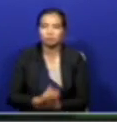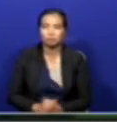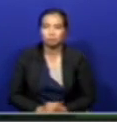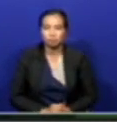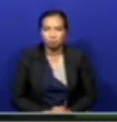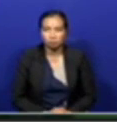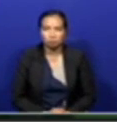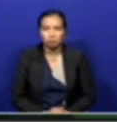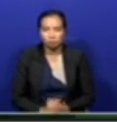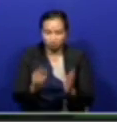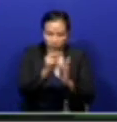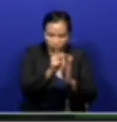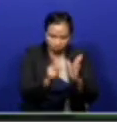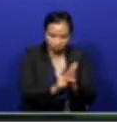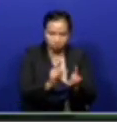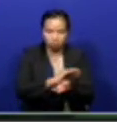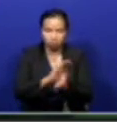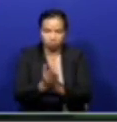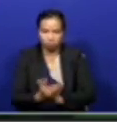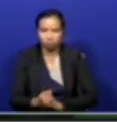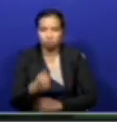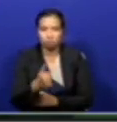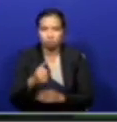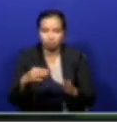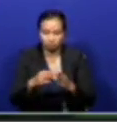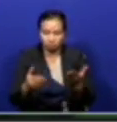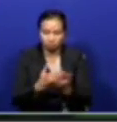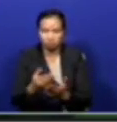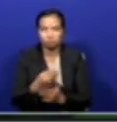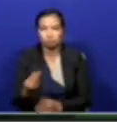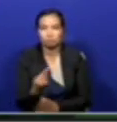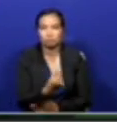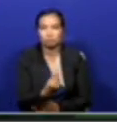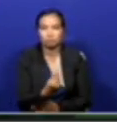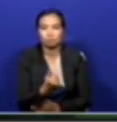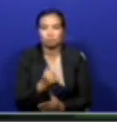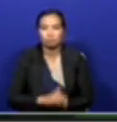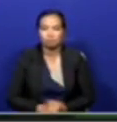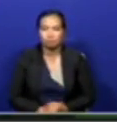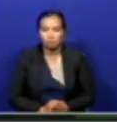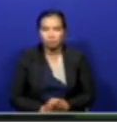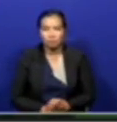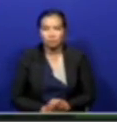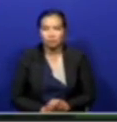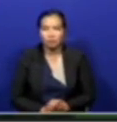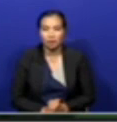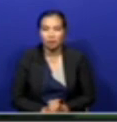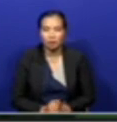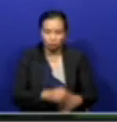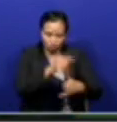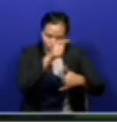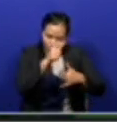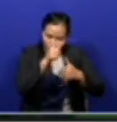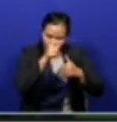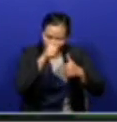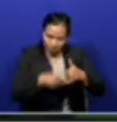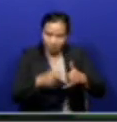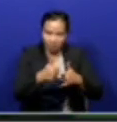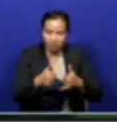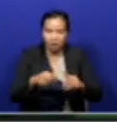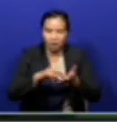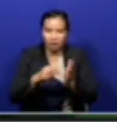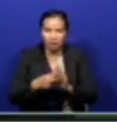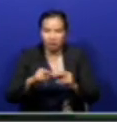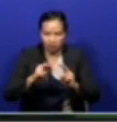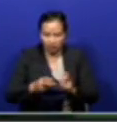ก็เป็นกฎหมายปฏิรูปประเทศแล้วได้พิจารณาเร็วนะครับความดีของมันคือเร็วแต่